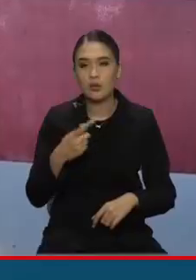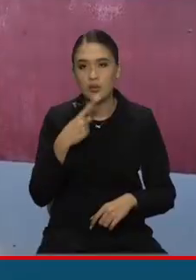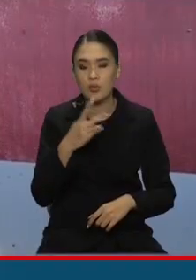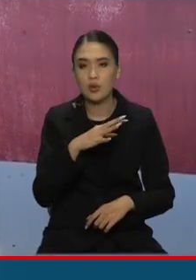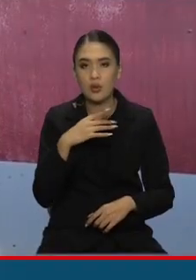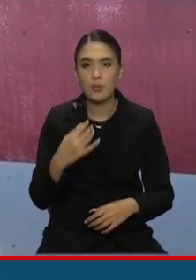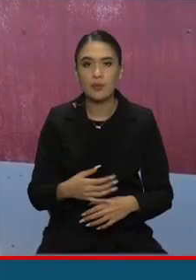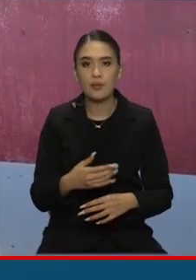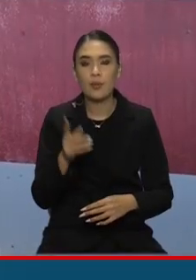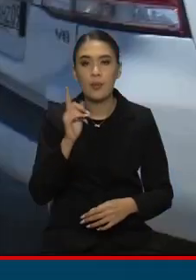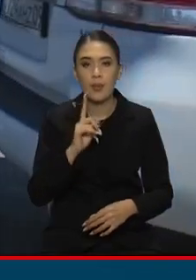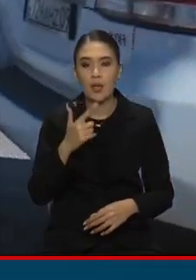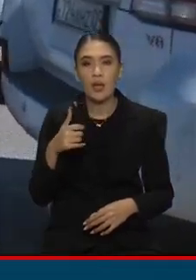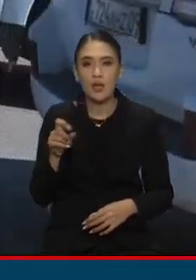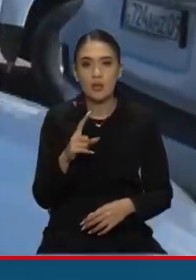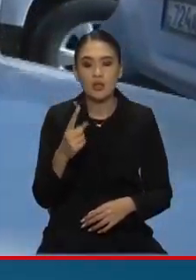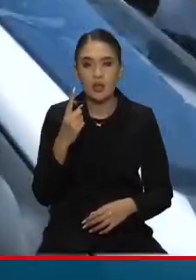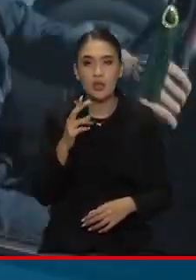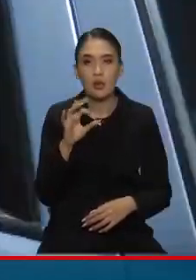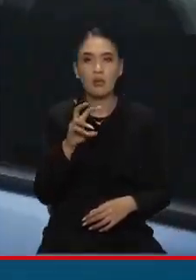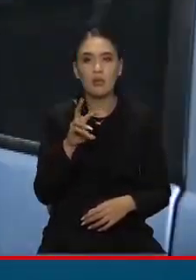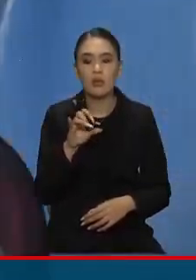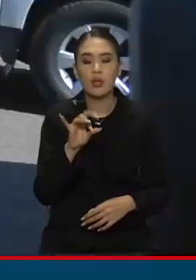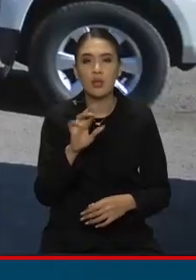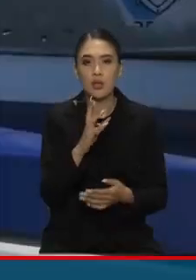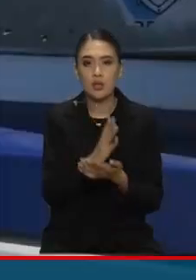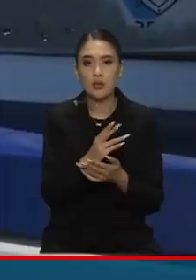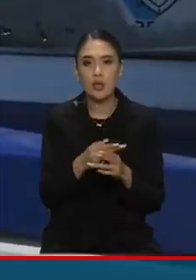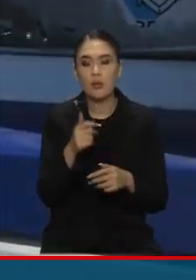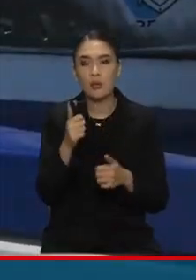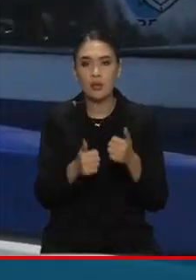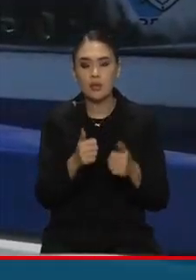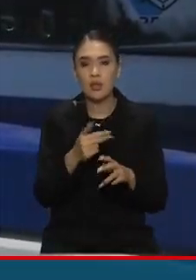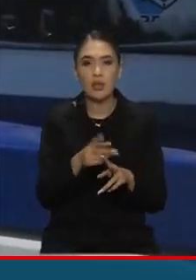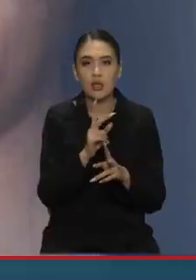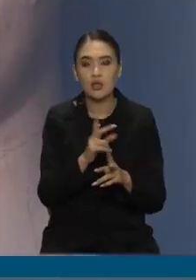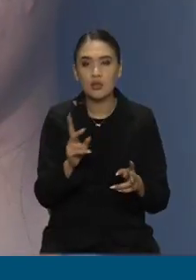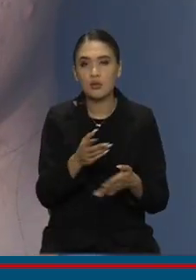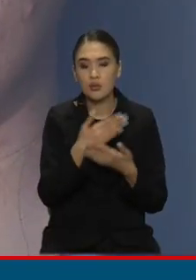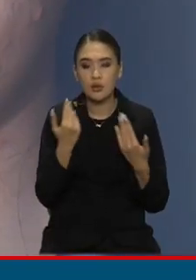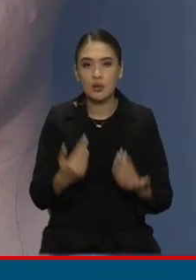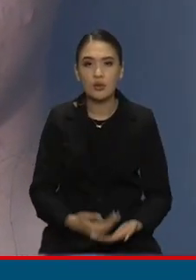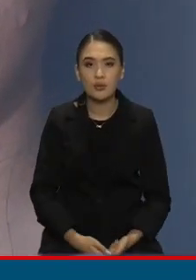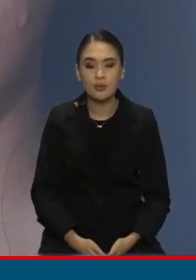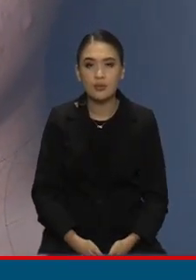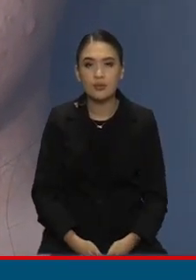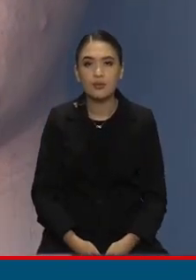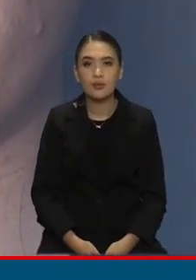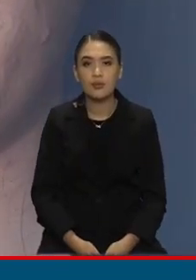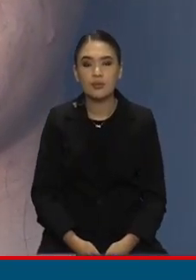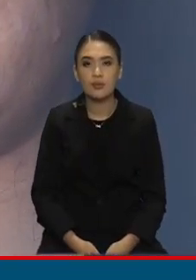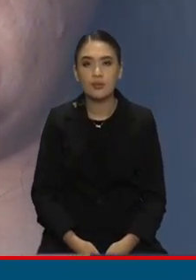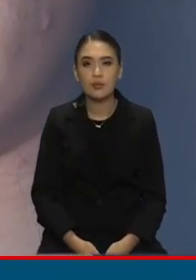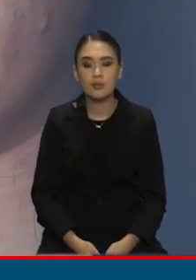отыр. Әзірге аймаққа газды жалғыз компания жеткізіп отыр, онымен бәсекелесетін ешкім жоқ. Лимит постоянно